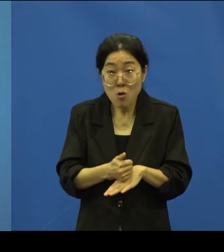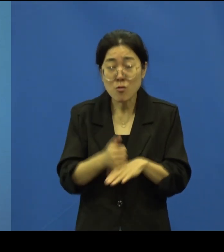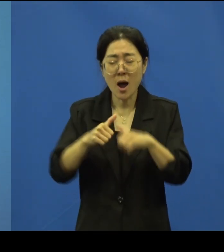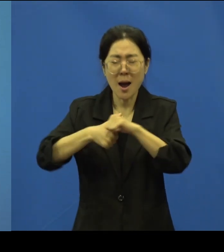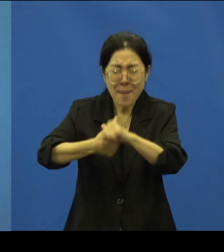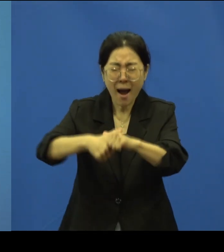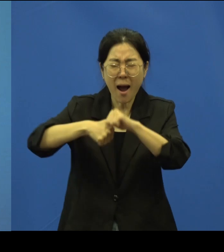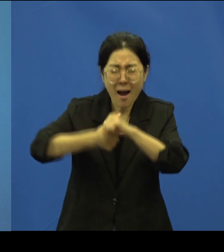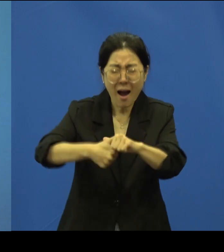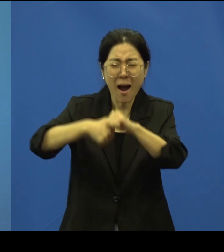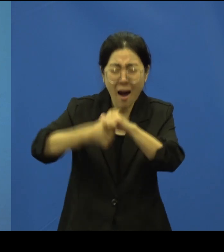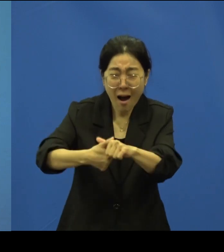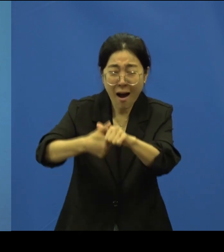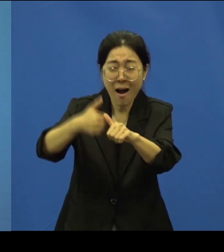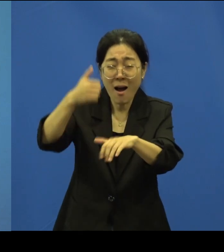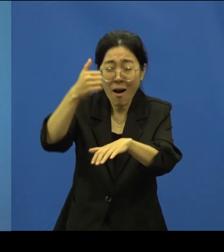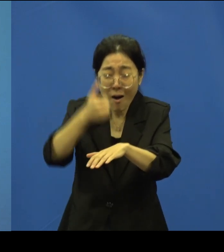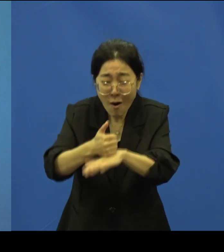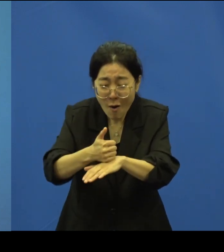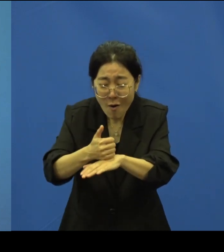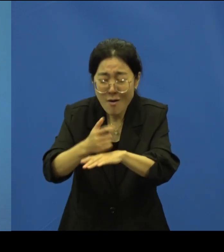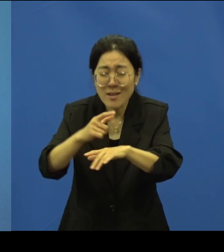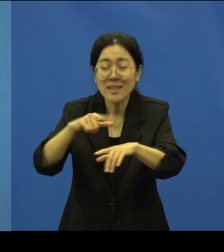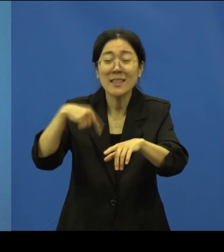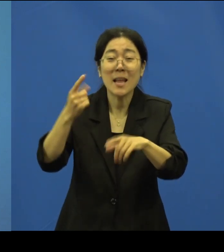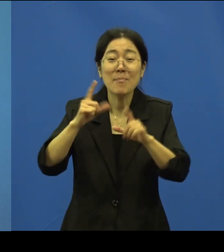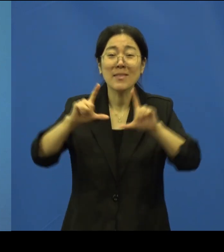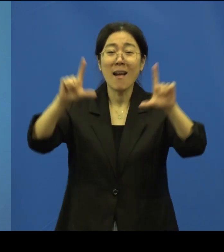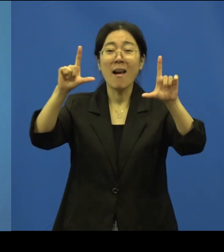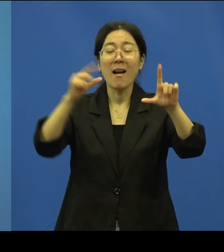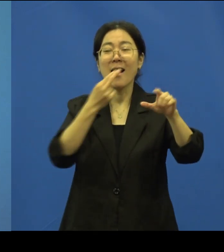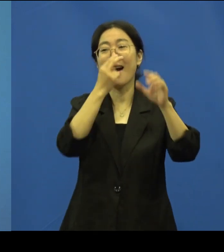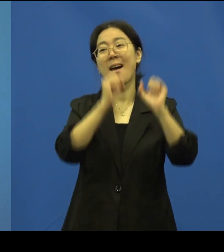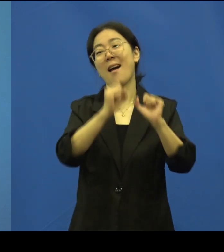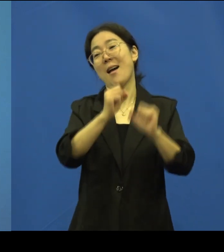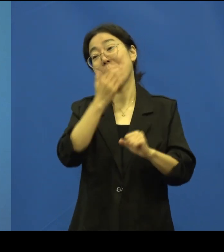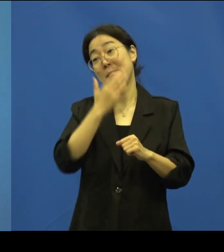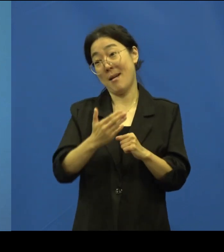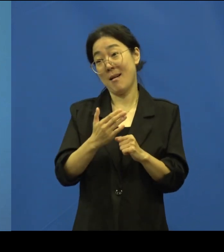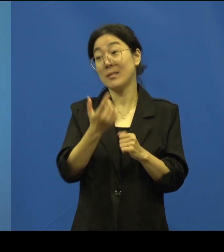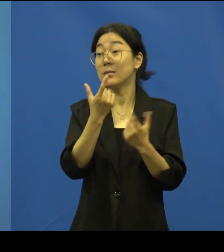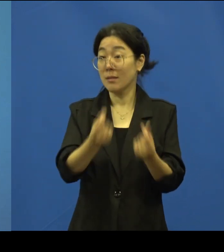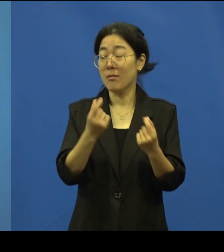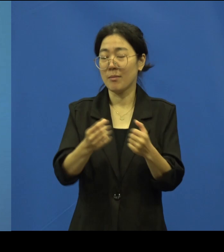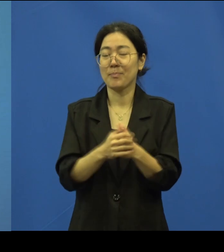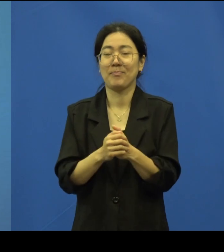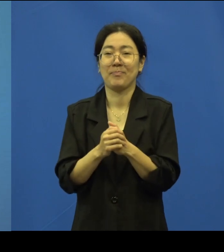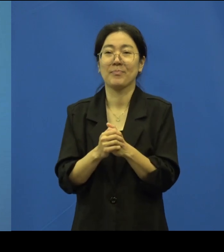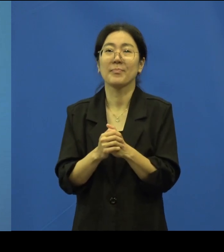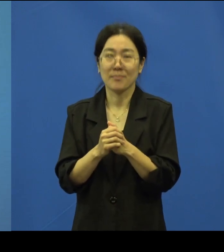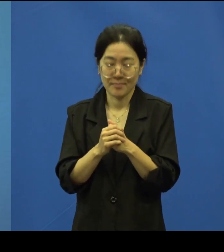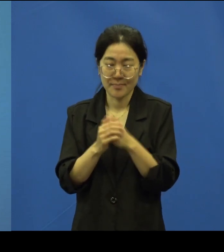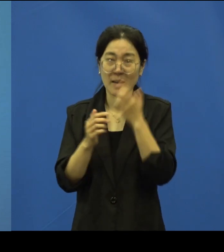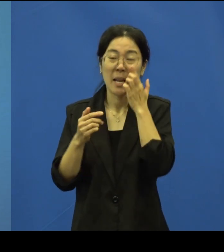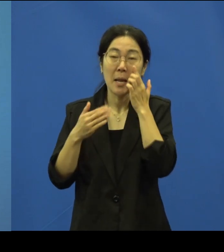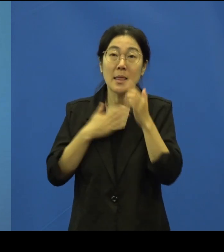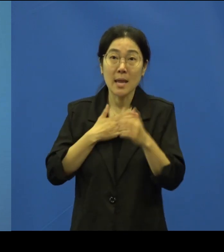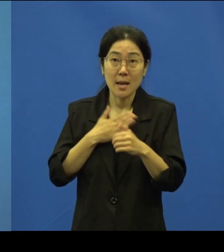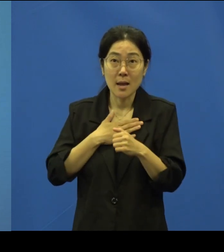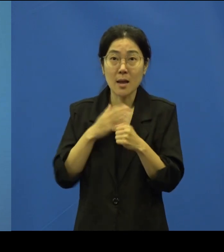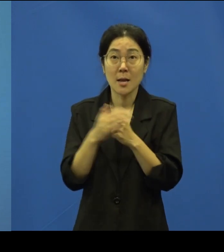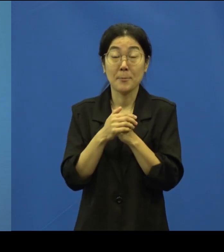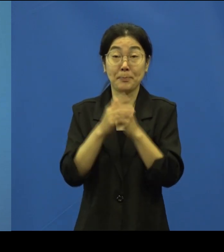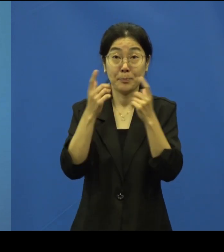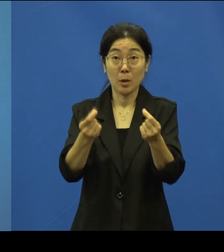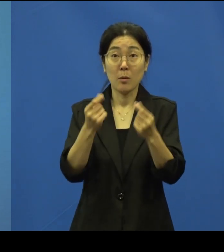하나님께서 야곱에게 주신 약속이 그 삶에 실현되는 그런 역사가 일어나기 시작한 것이죠.